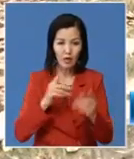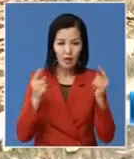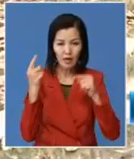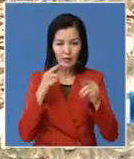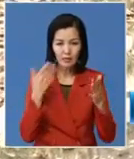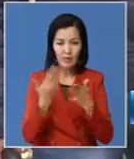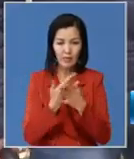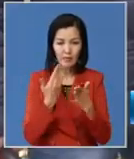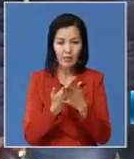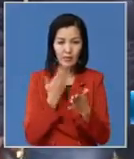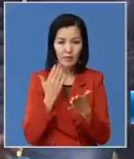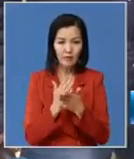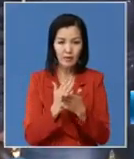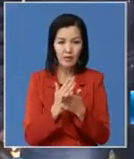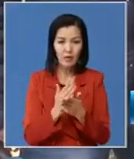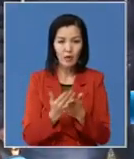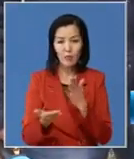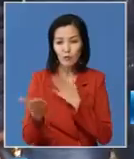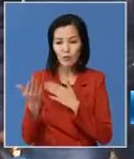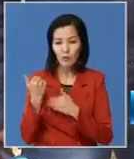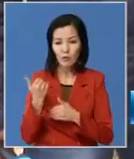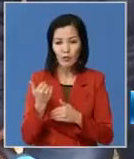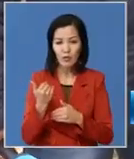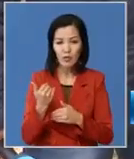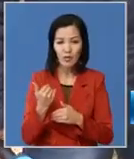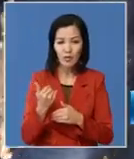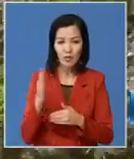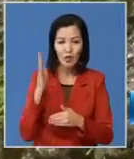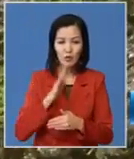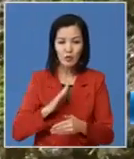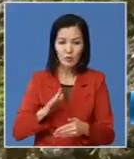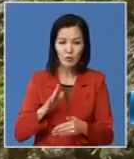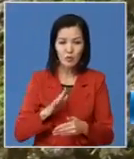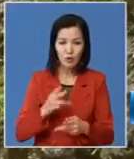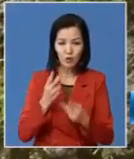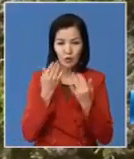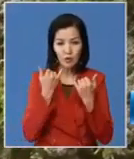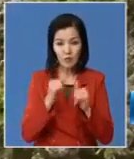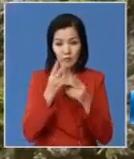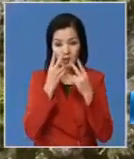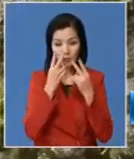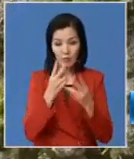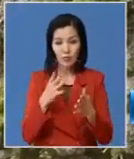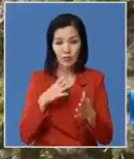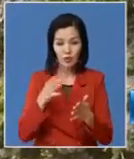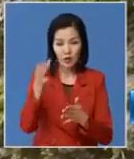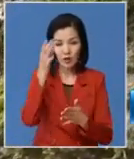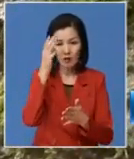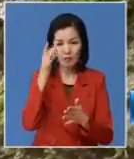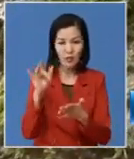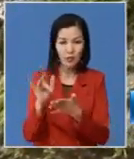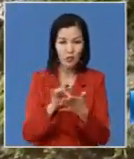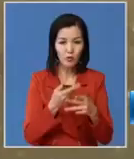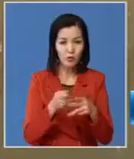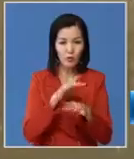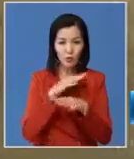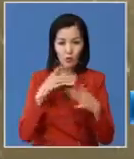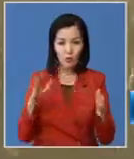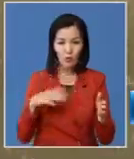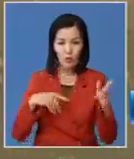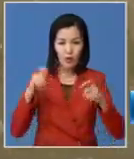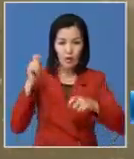мысалға басқа да бір бағыттарда ары қарай дамытудың өз үлесін қосуға бір мүмкіншілігін тигізеді деп ойлаймын. Талдықорғанда алғаш рет ұйымдастырылған бұл